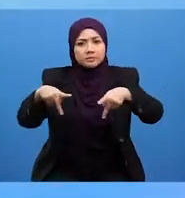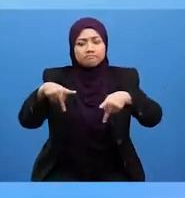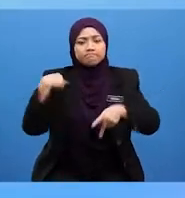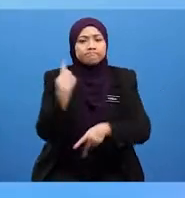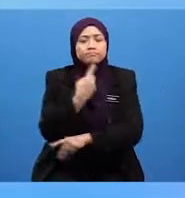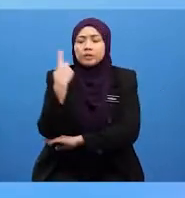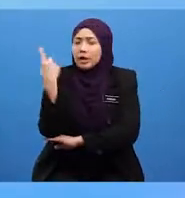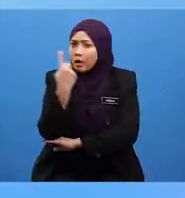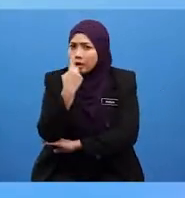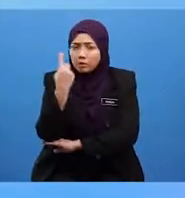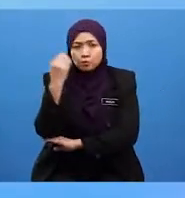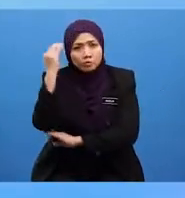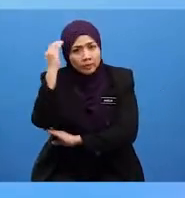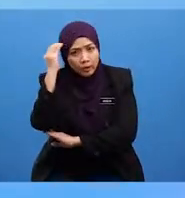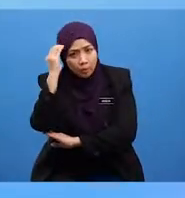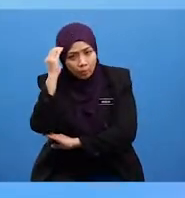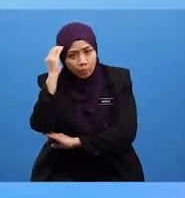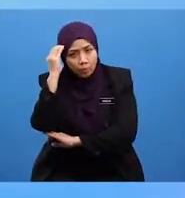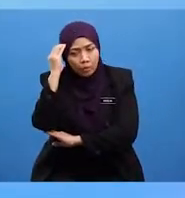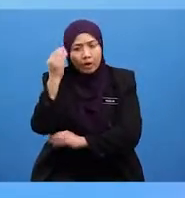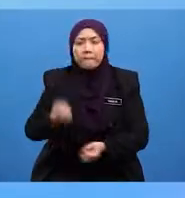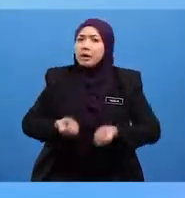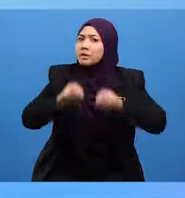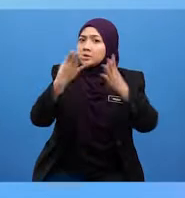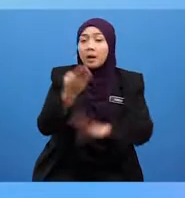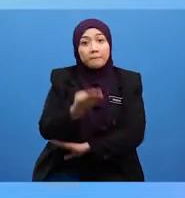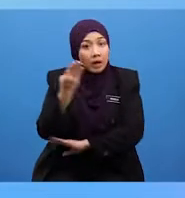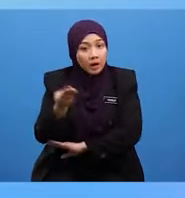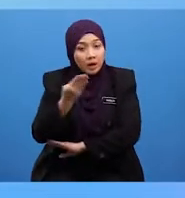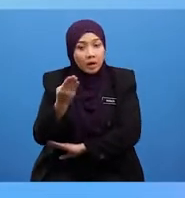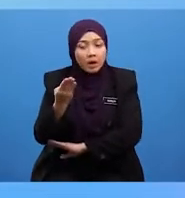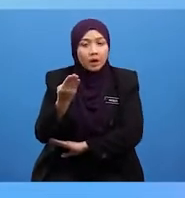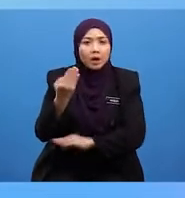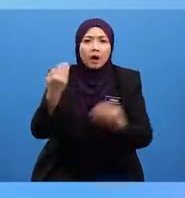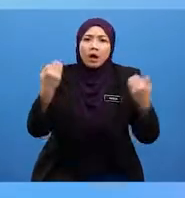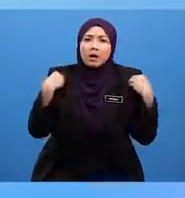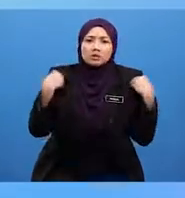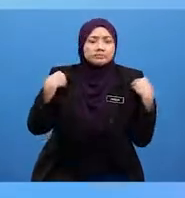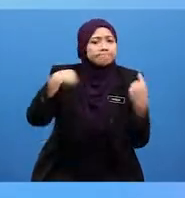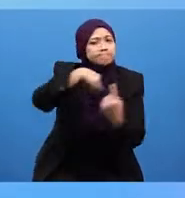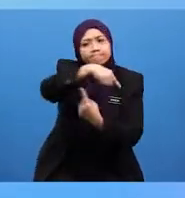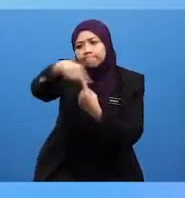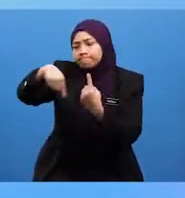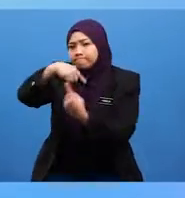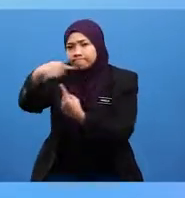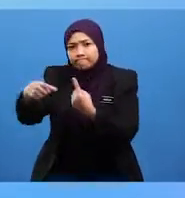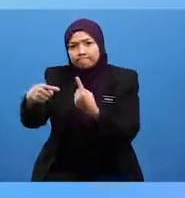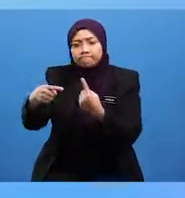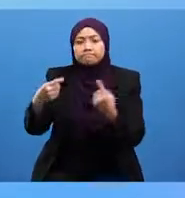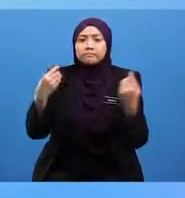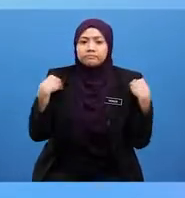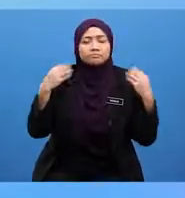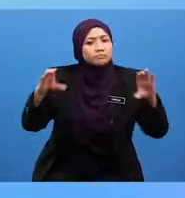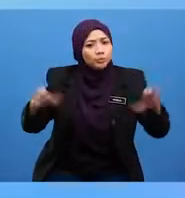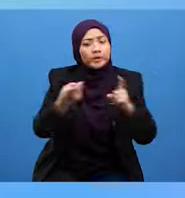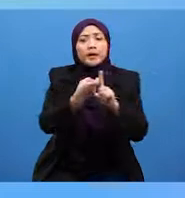dalam kehidupan harian kita. Banyak barangan di sekeliling kita diperbuat daripada